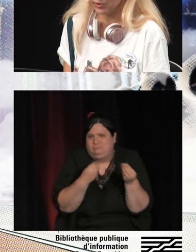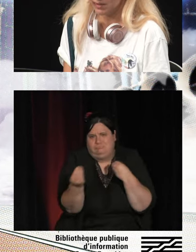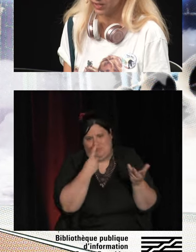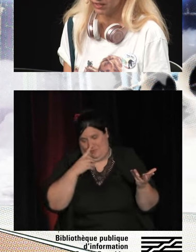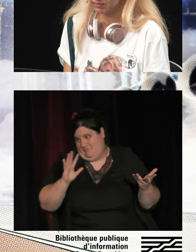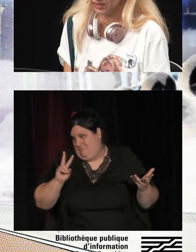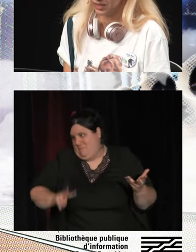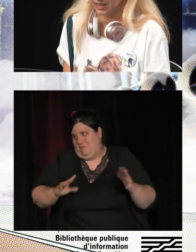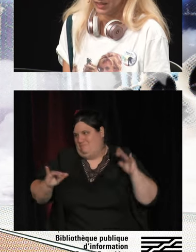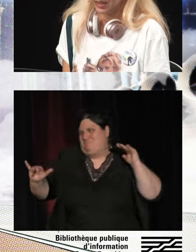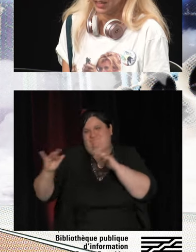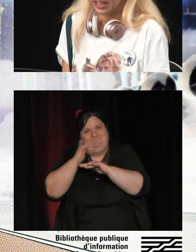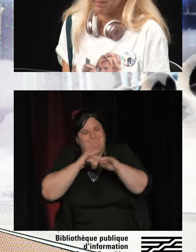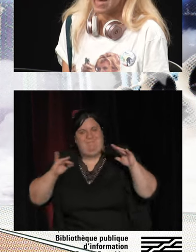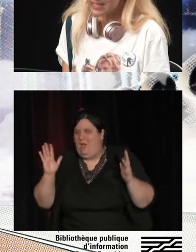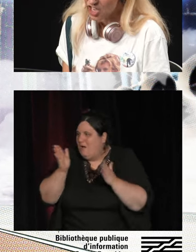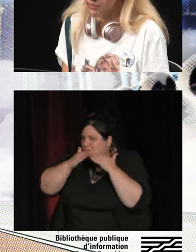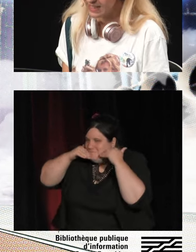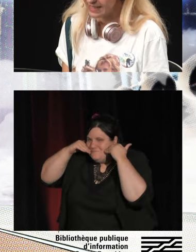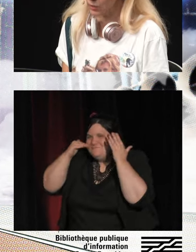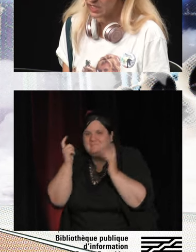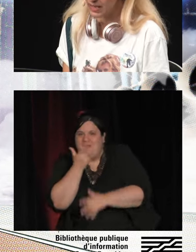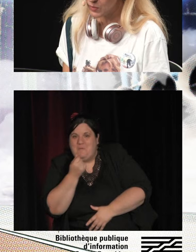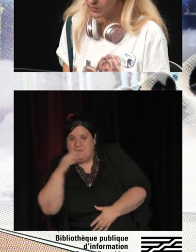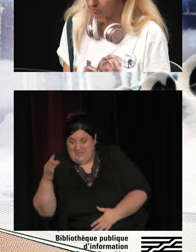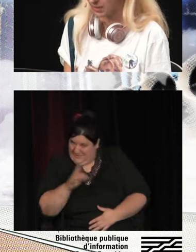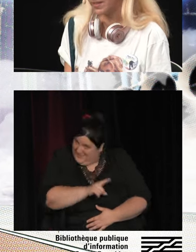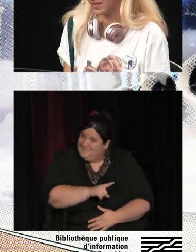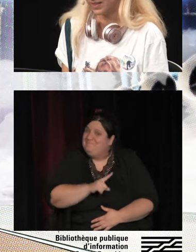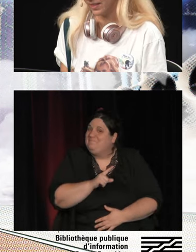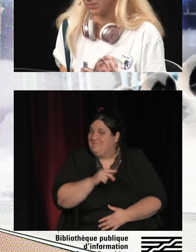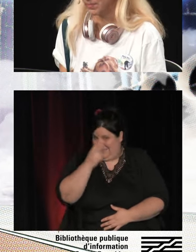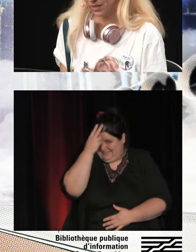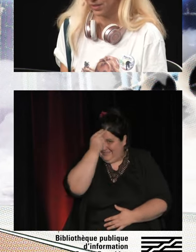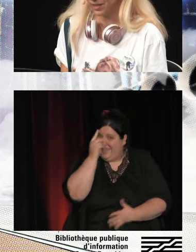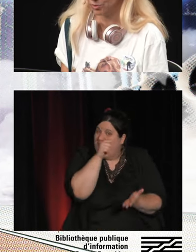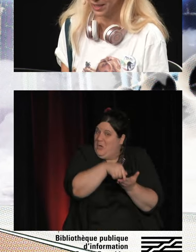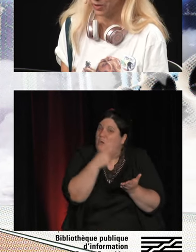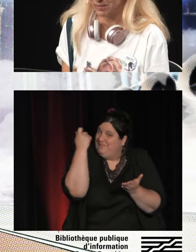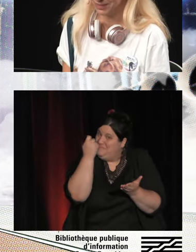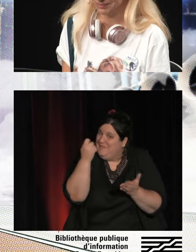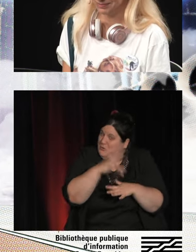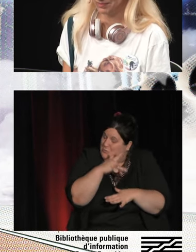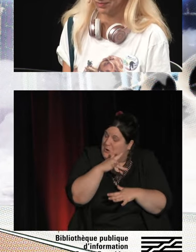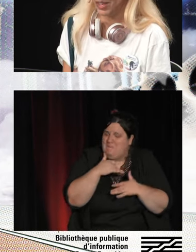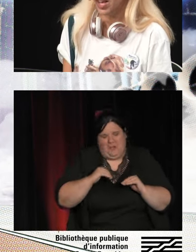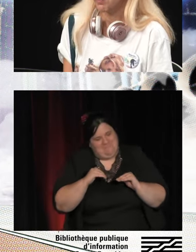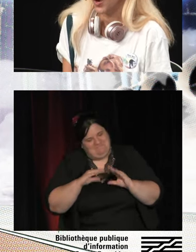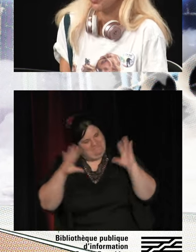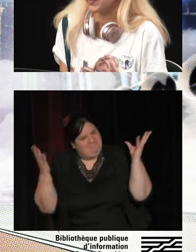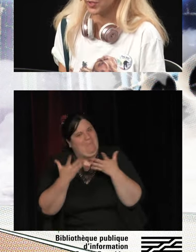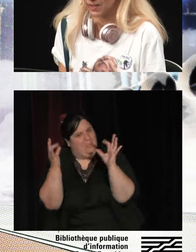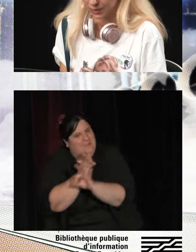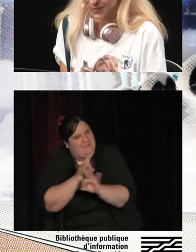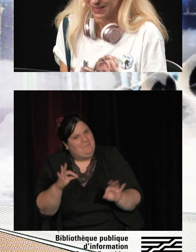le monde est hyper adorable. Fin... Et même si j'ai fait un tas au Tibet à Speedon, et ben, c'était quand même un truc incroyable.